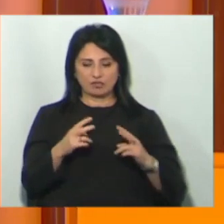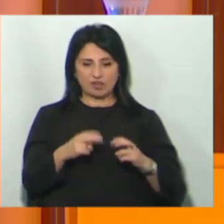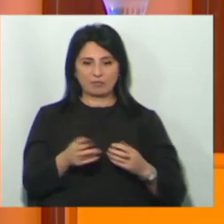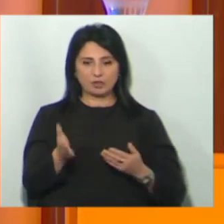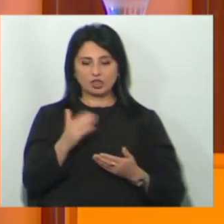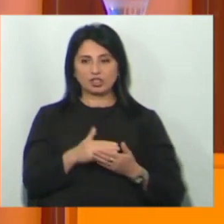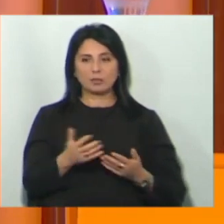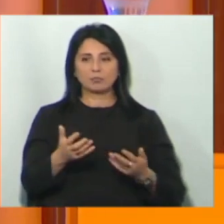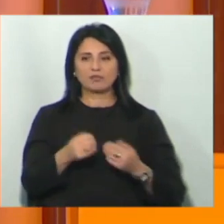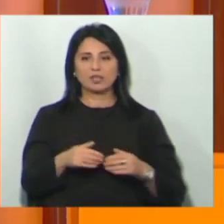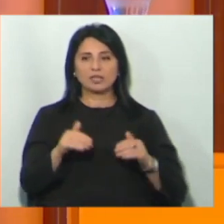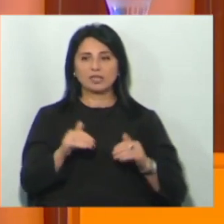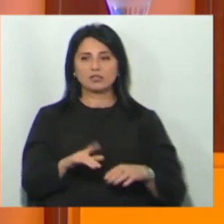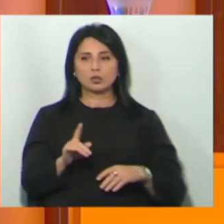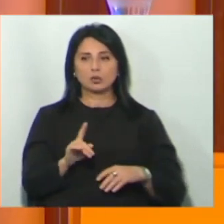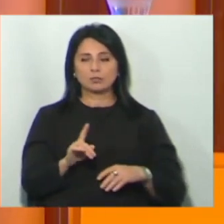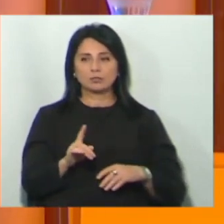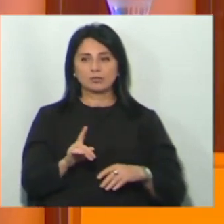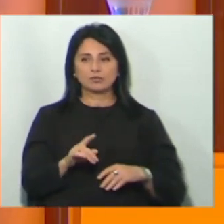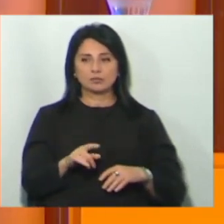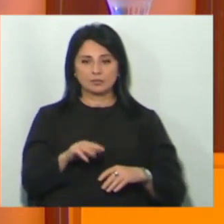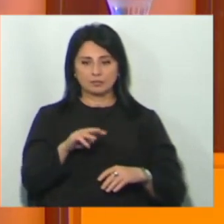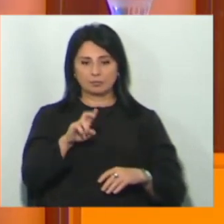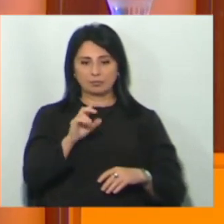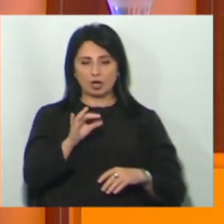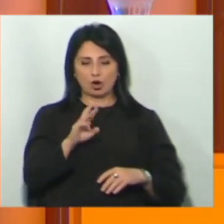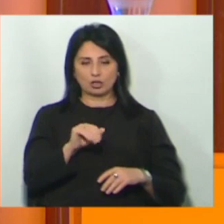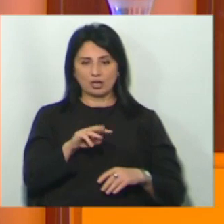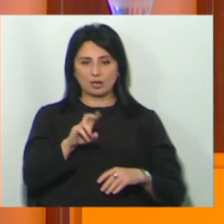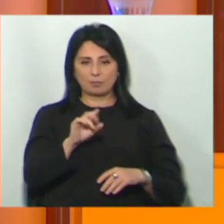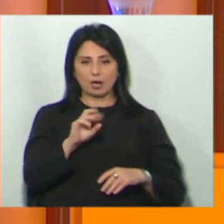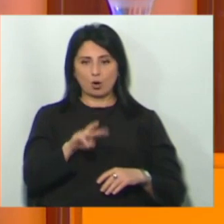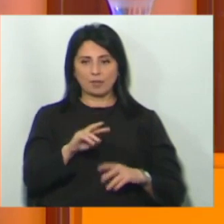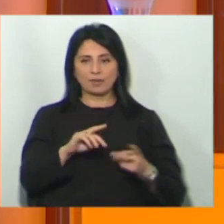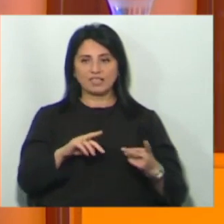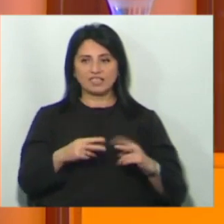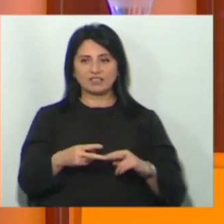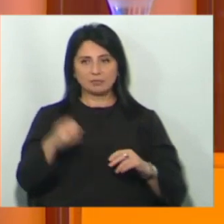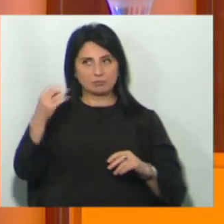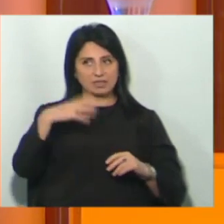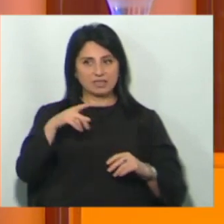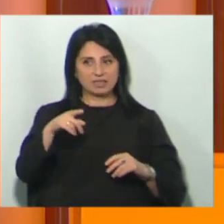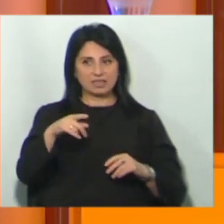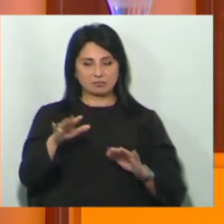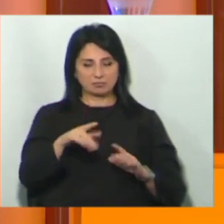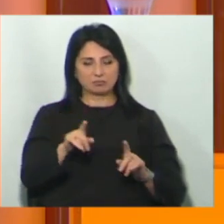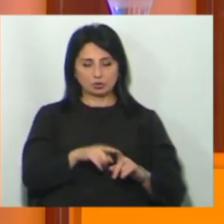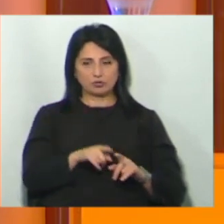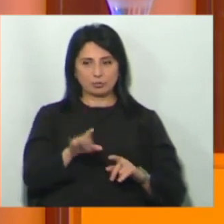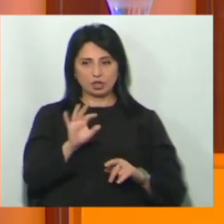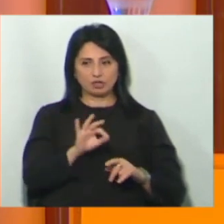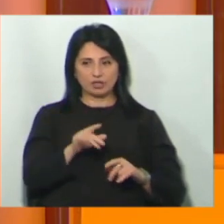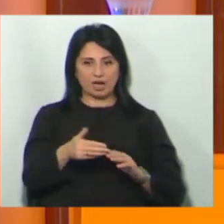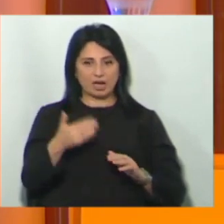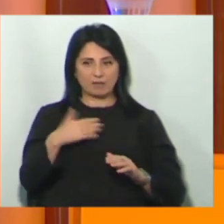კვლევების შედეგად მიღებული დასკვნა, რომ მიკრობიოტა და მიკრობიომი იცვლება მზის ხივების ზემოქმედების ქვეშ. Ამის